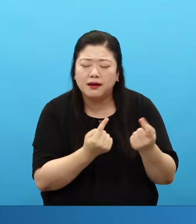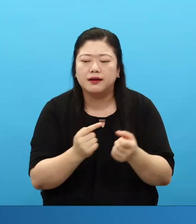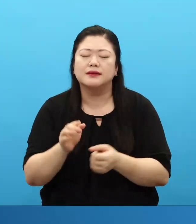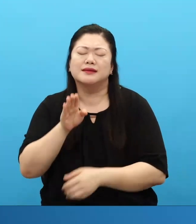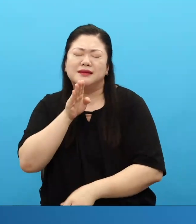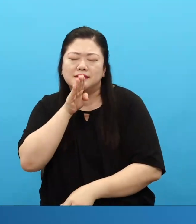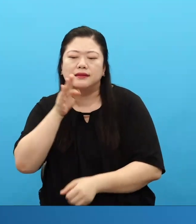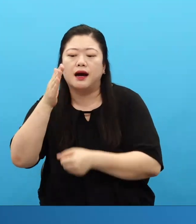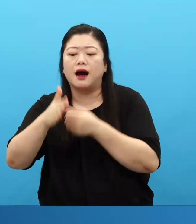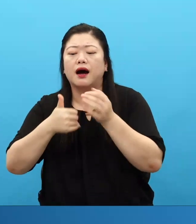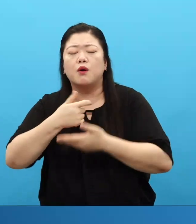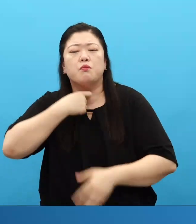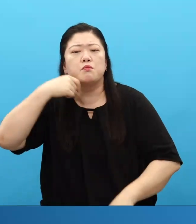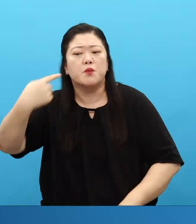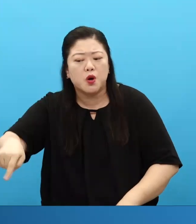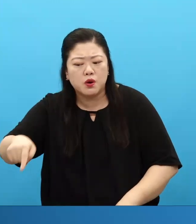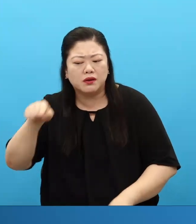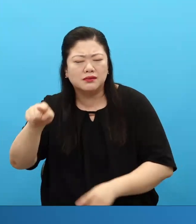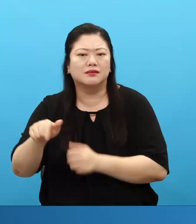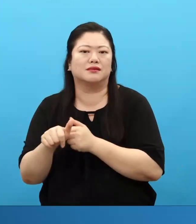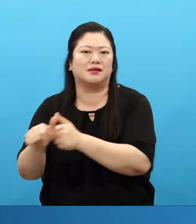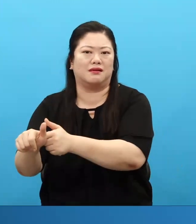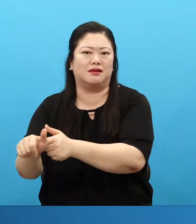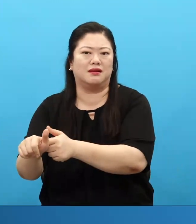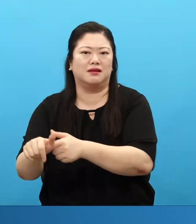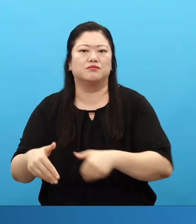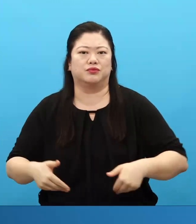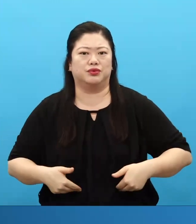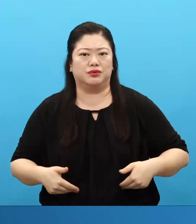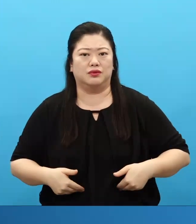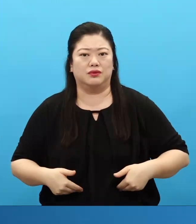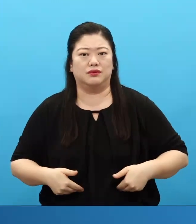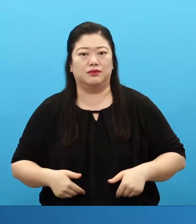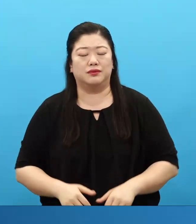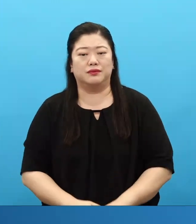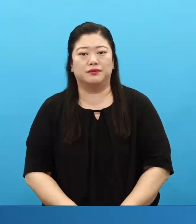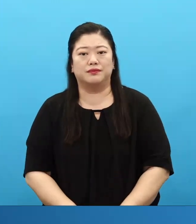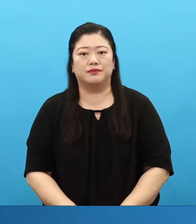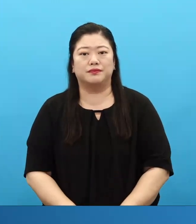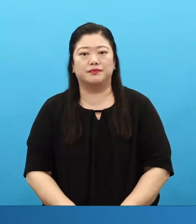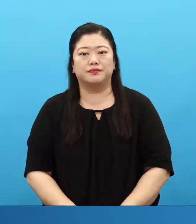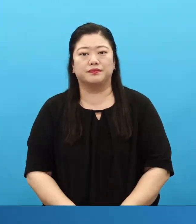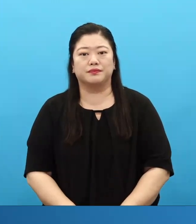Jones, who took Romans chapter 1 and made an entire volume with that. I 저는 wonder if 그렇게 that's what 생각하지 God really wants. I don't think so.